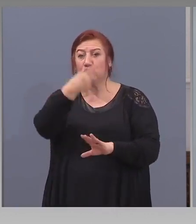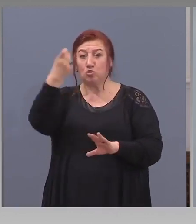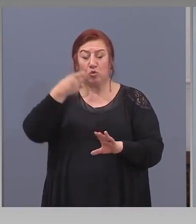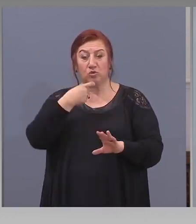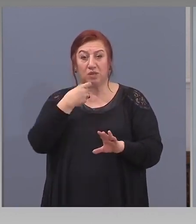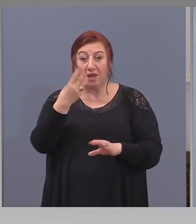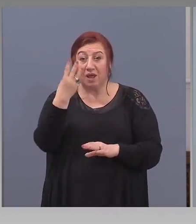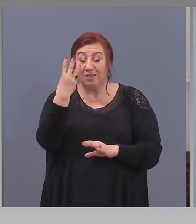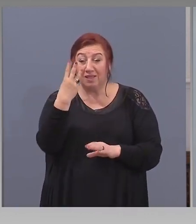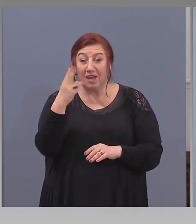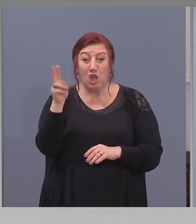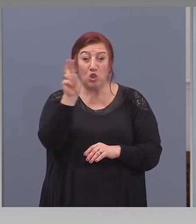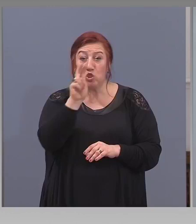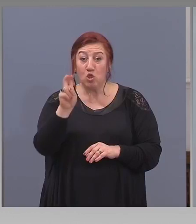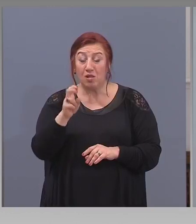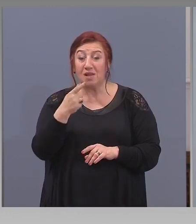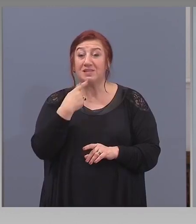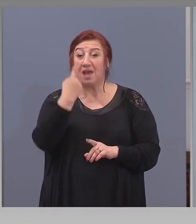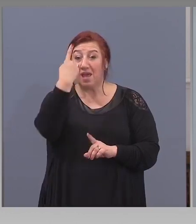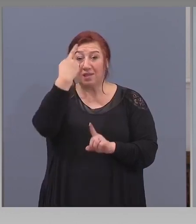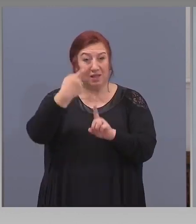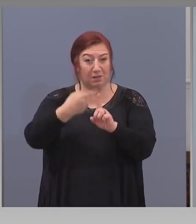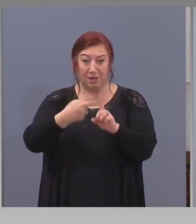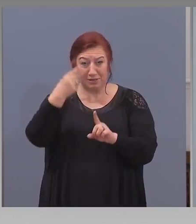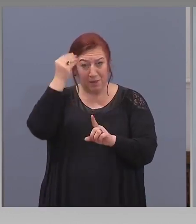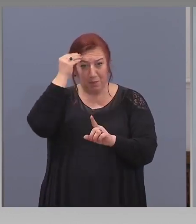3 долара на месец.